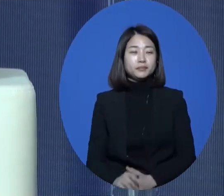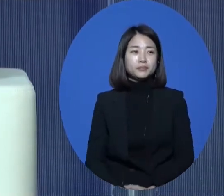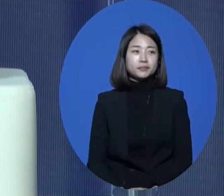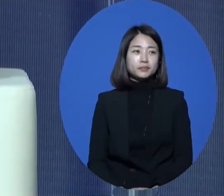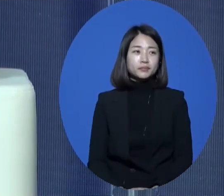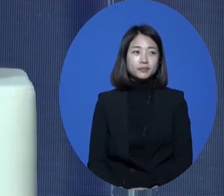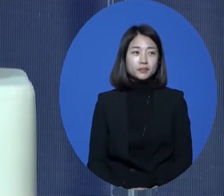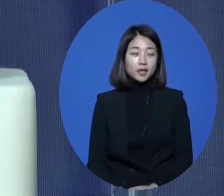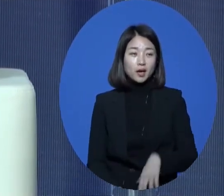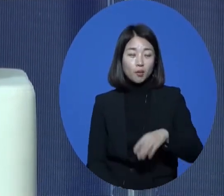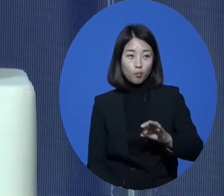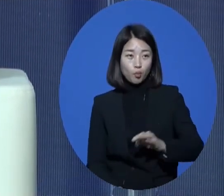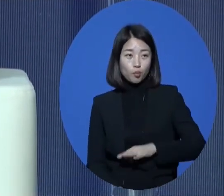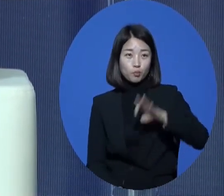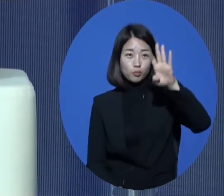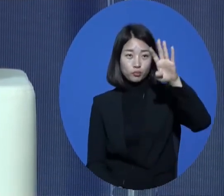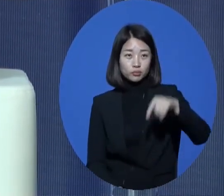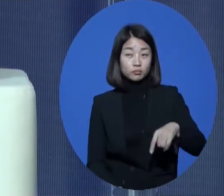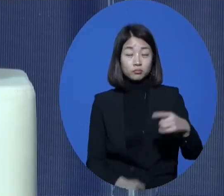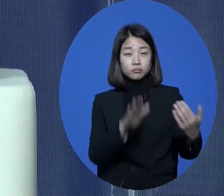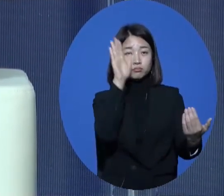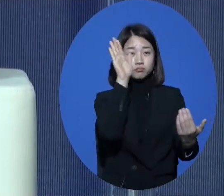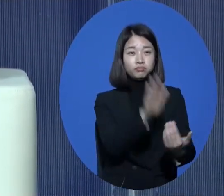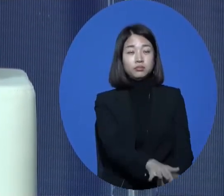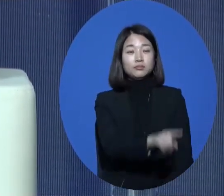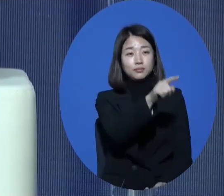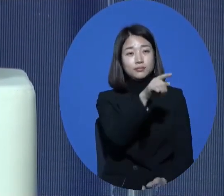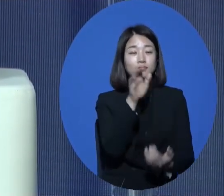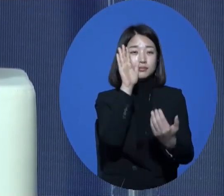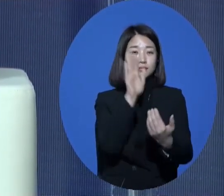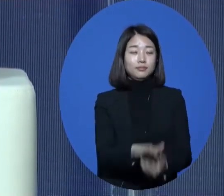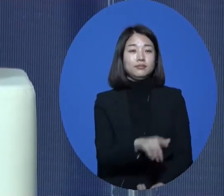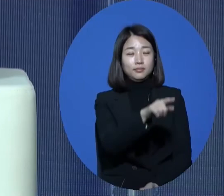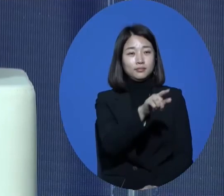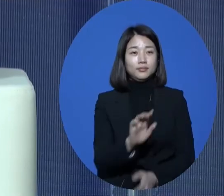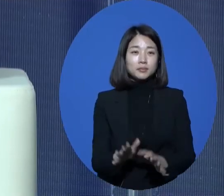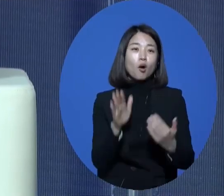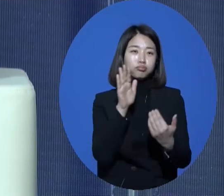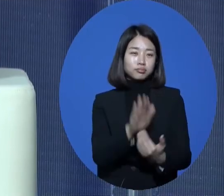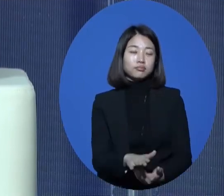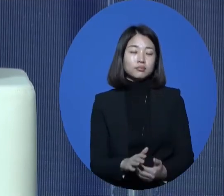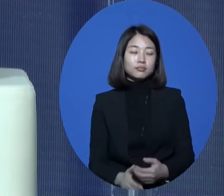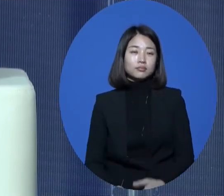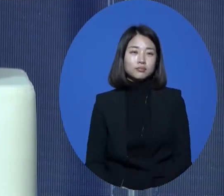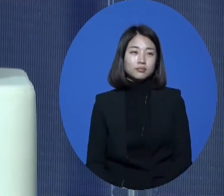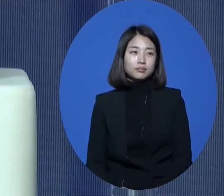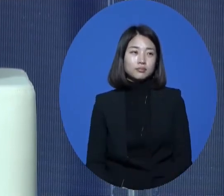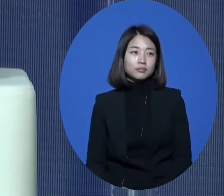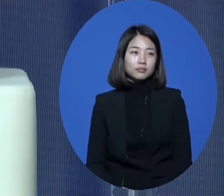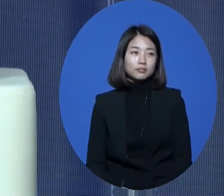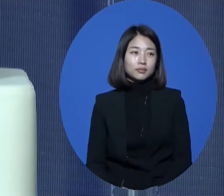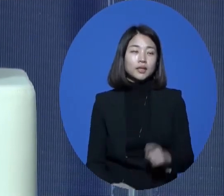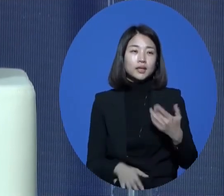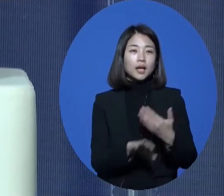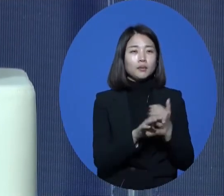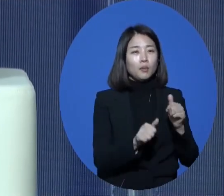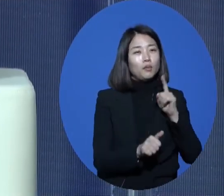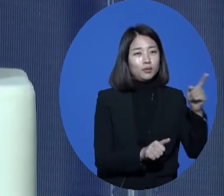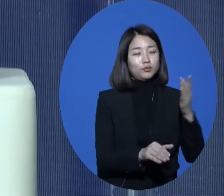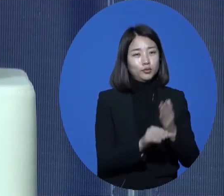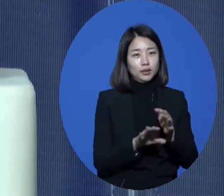시도했지만 복지부가 이제 전혀 받지 않겠다라고 전면 거부하면서 본안 소송으로 진행이